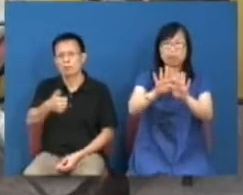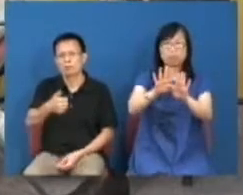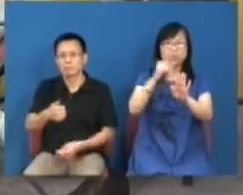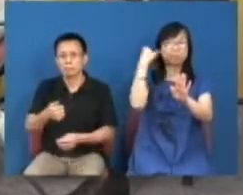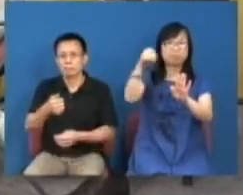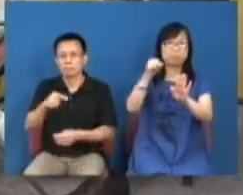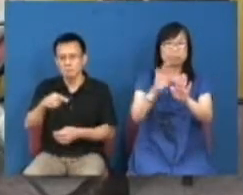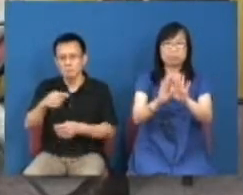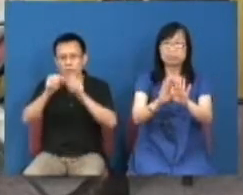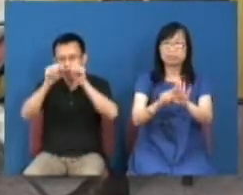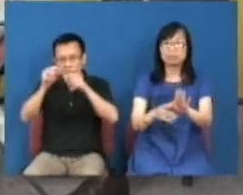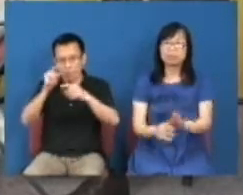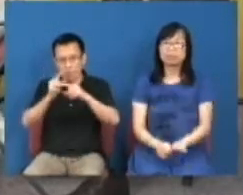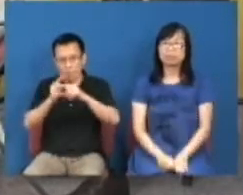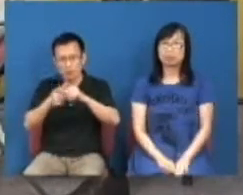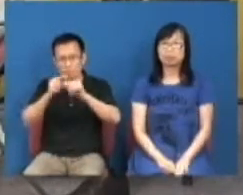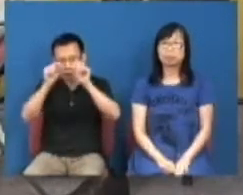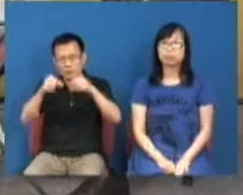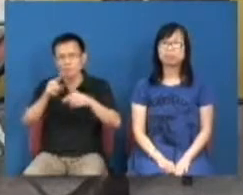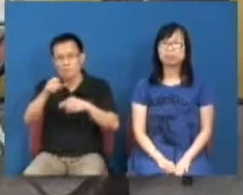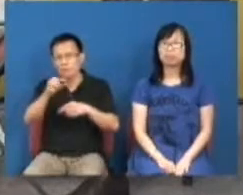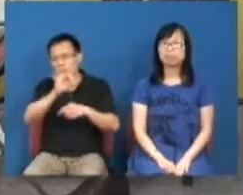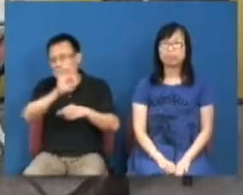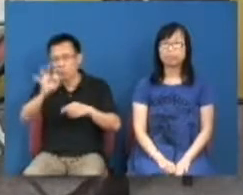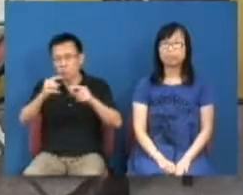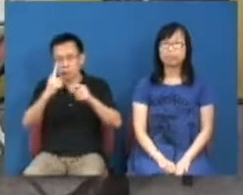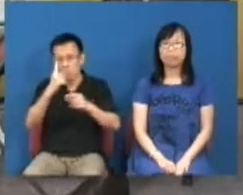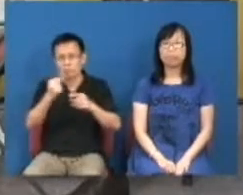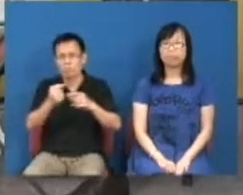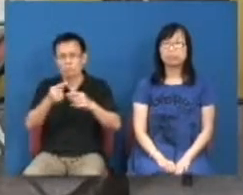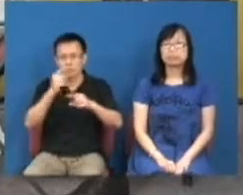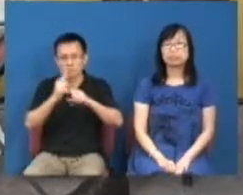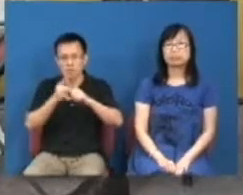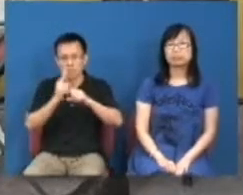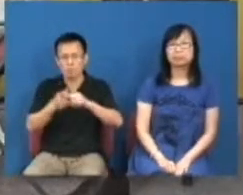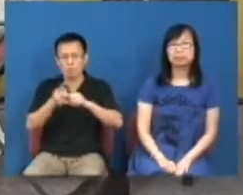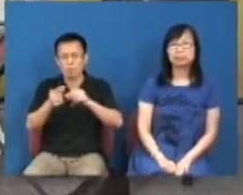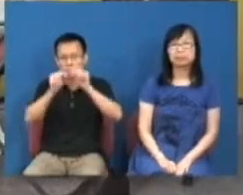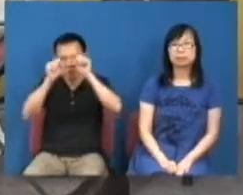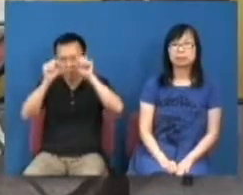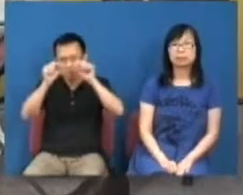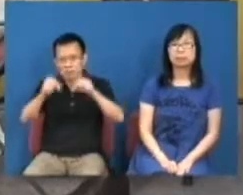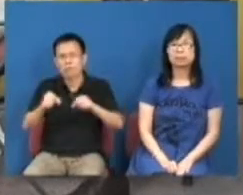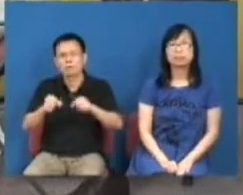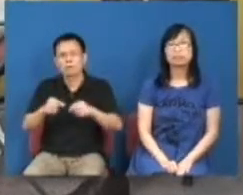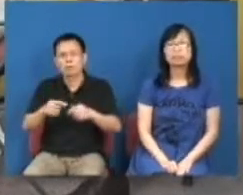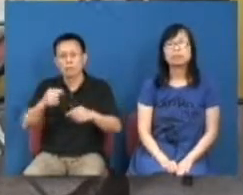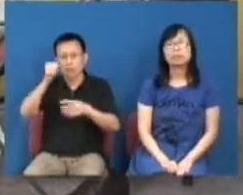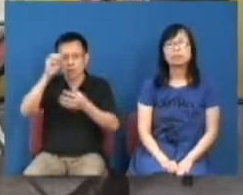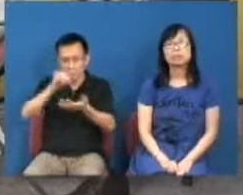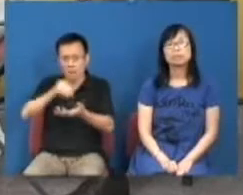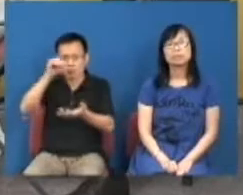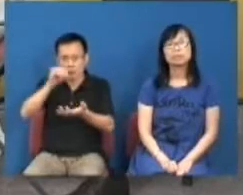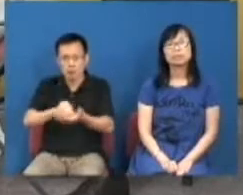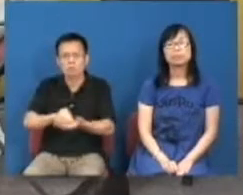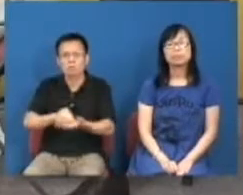呢個係問題就係 啊， 你哋冇一個好實質嘅問題係肯定咗